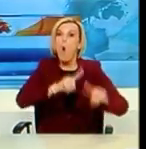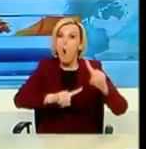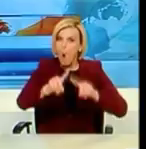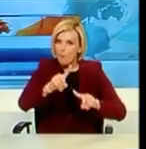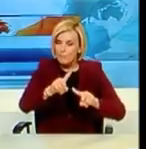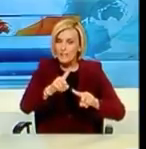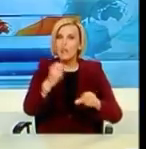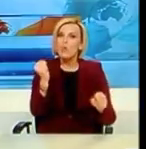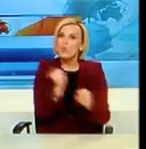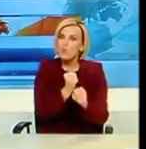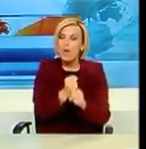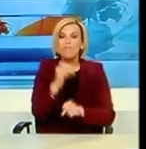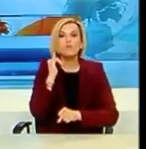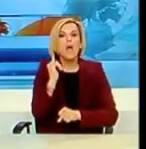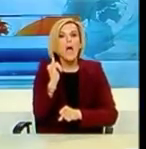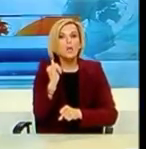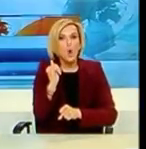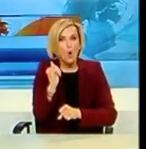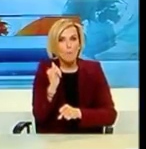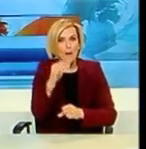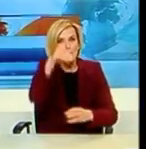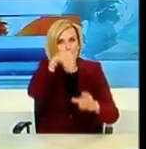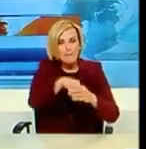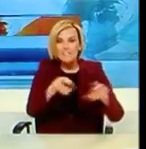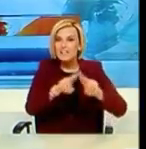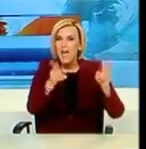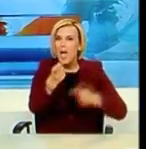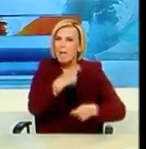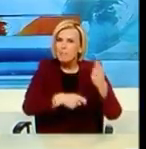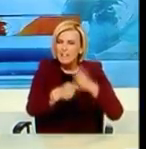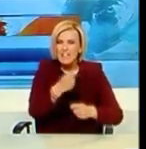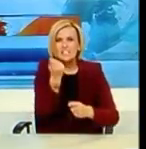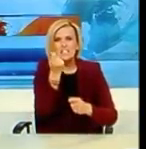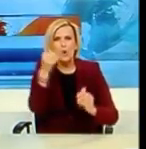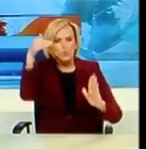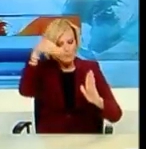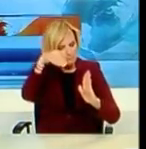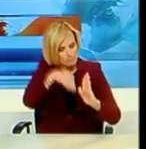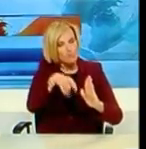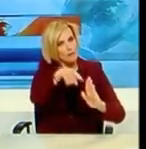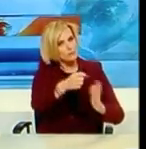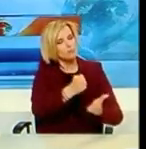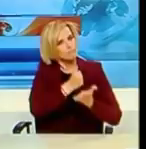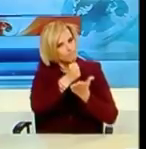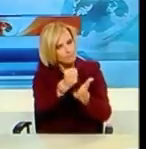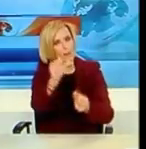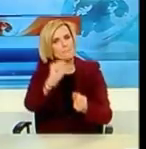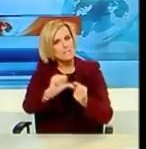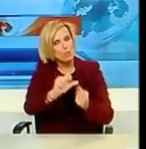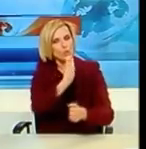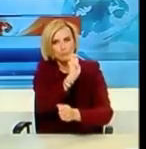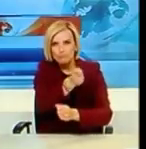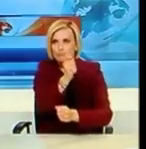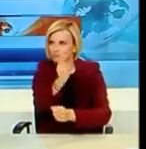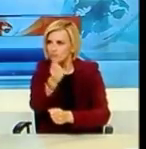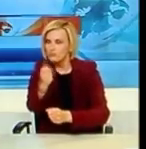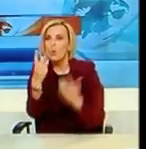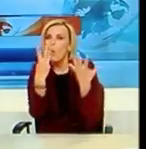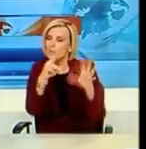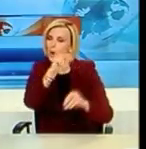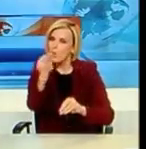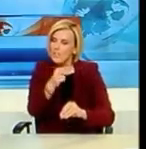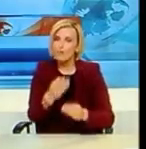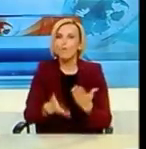τζίρου τους. Το μέτρο λοιπόν δεν αφορά μόνο τις επιχειρήσεις που ανέστησαν την λειτουργία τους, αλλά τη μεγάλη πλειονότητα των εργαζομένων στον ιδιωτικό